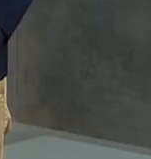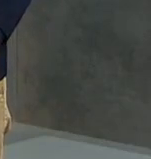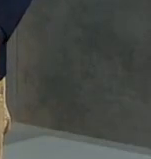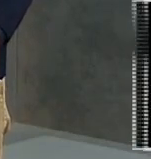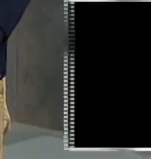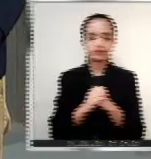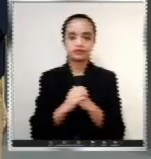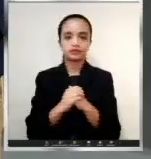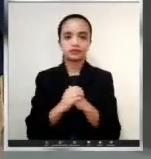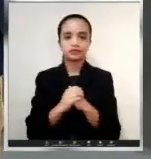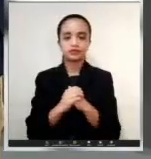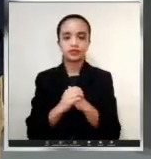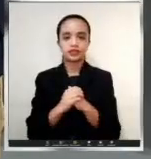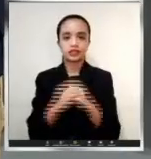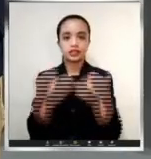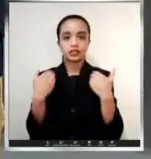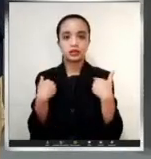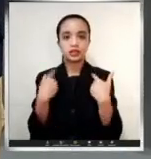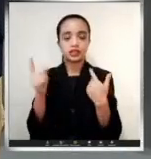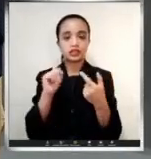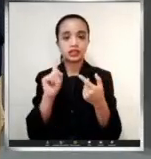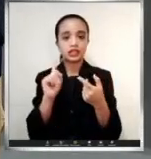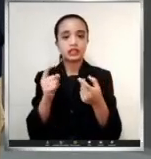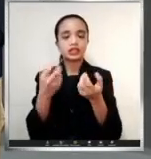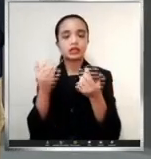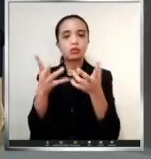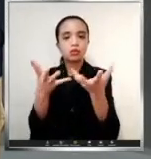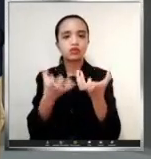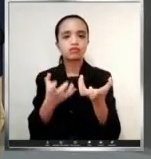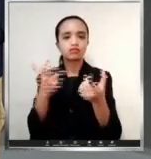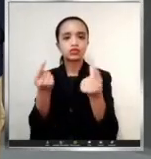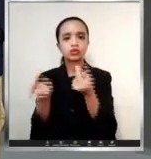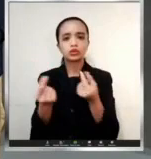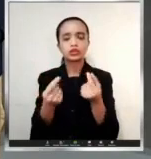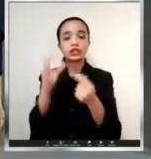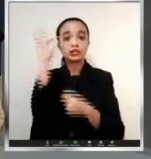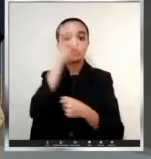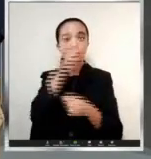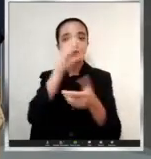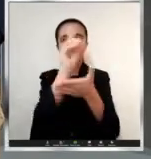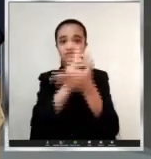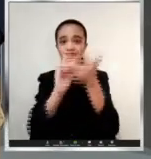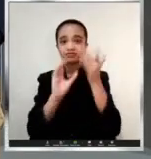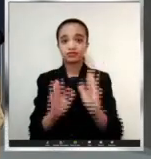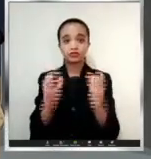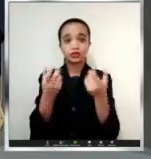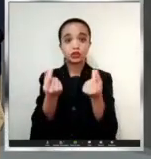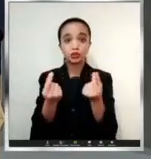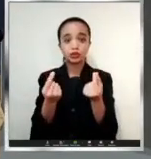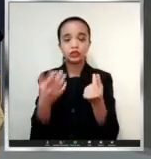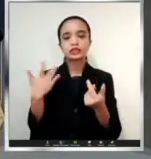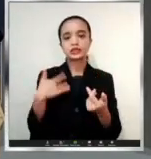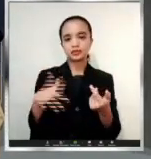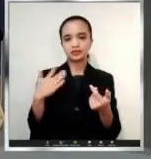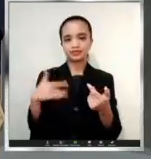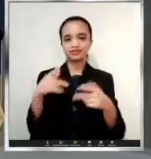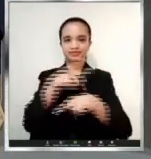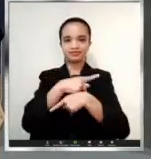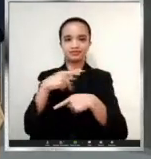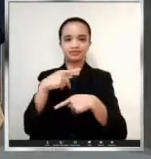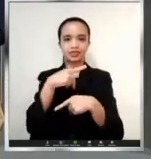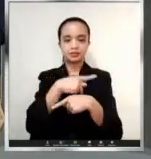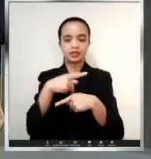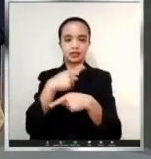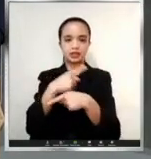Fashion meets function. Yan ang gustong ma-achieve ng ilang Pilipino designers na lumikha ng stylish personal protective equipment for